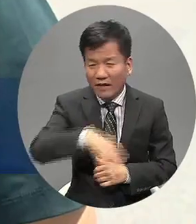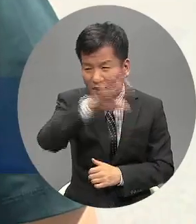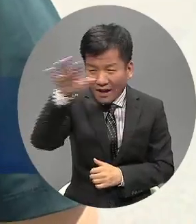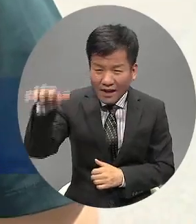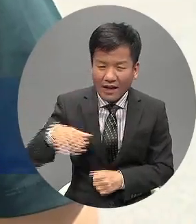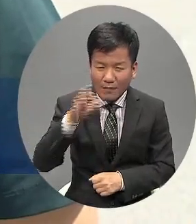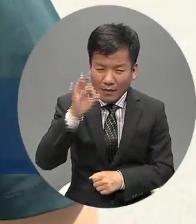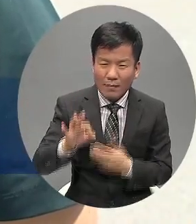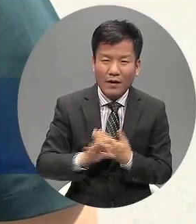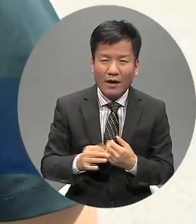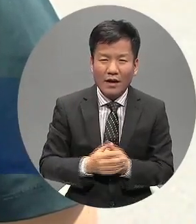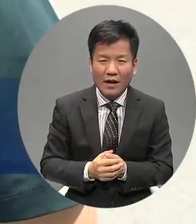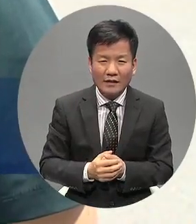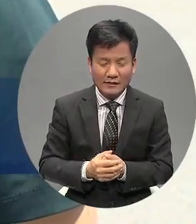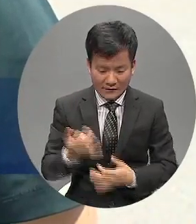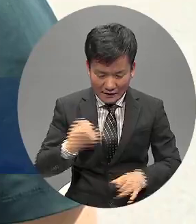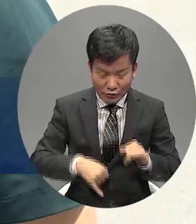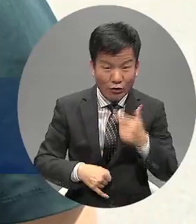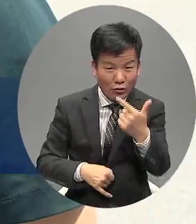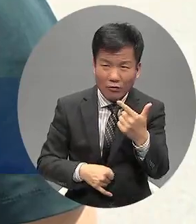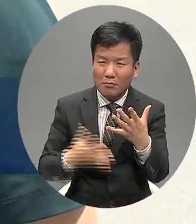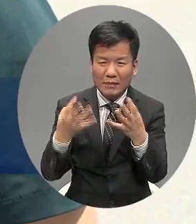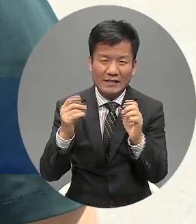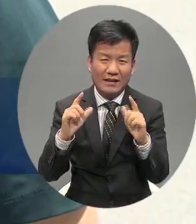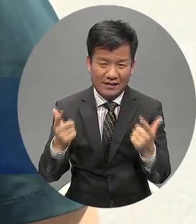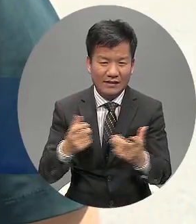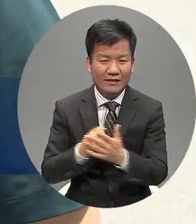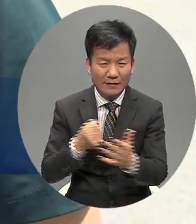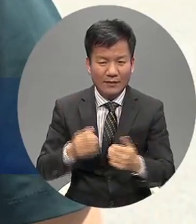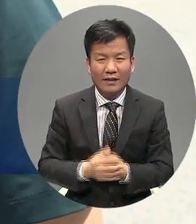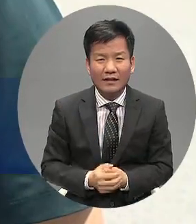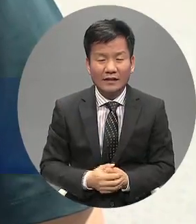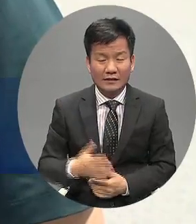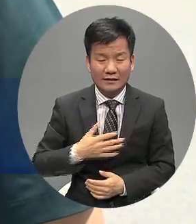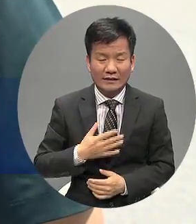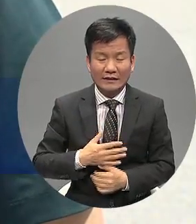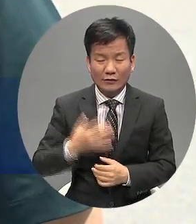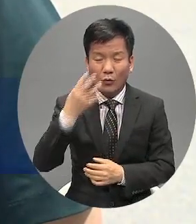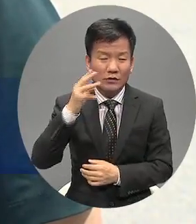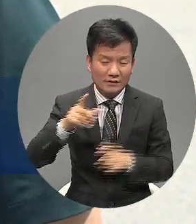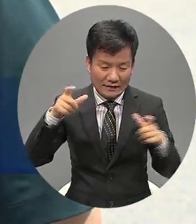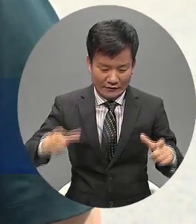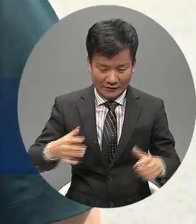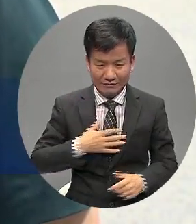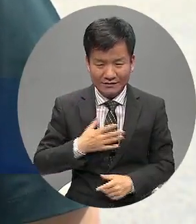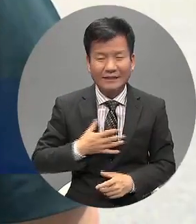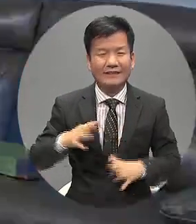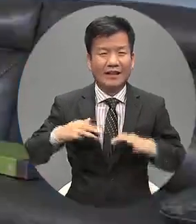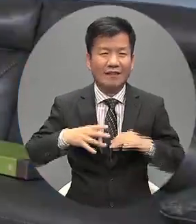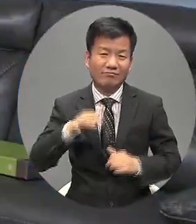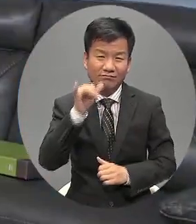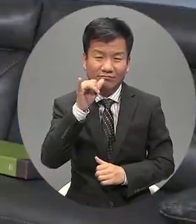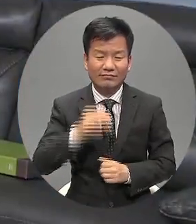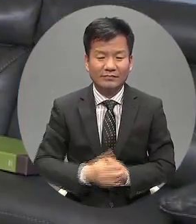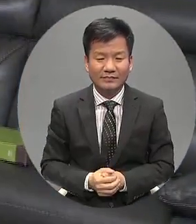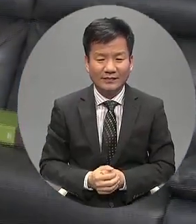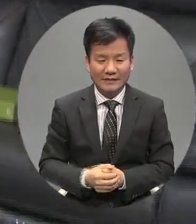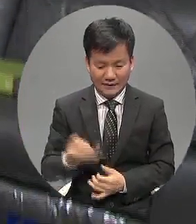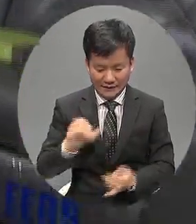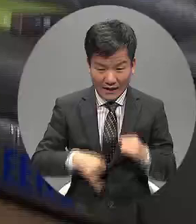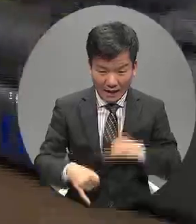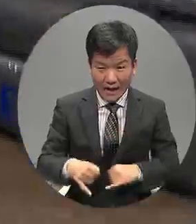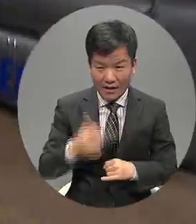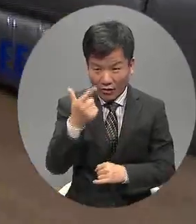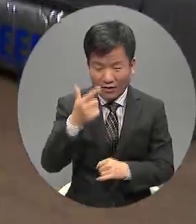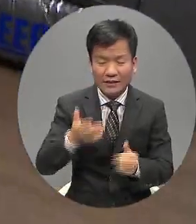전체적으로도 6자매는 흔한 경우가 아니니까 저희 지역의 자랑거리고. 딸 여섯을